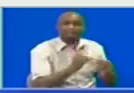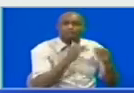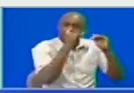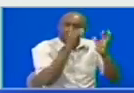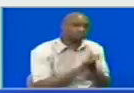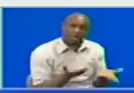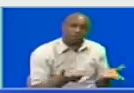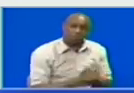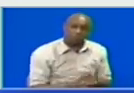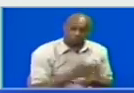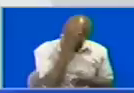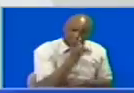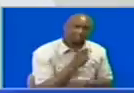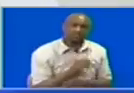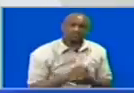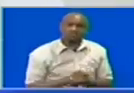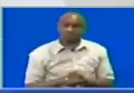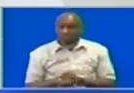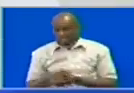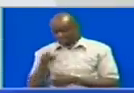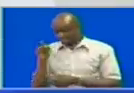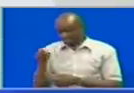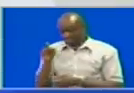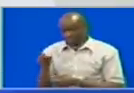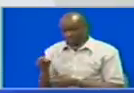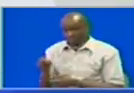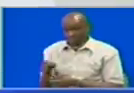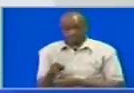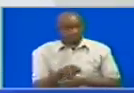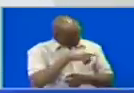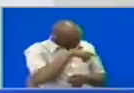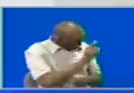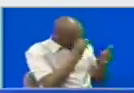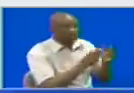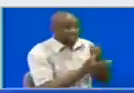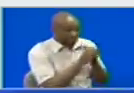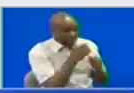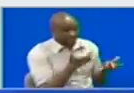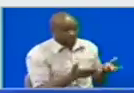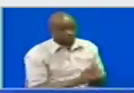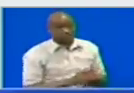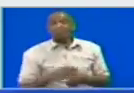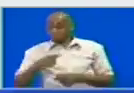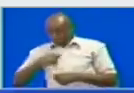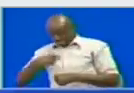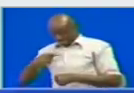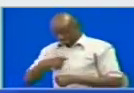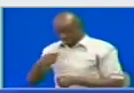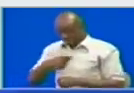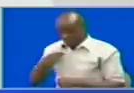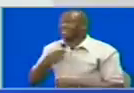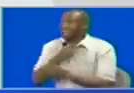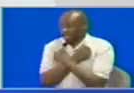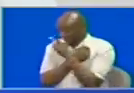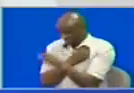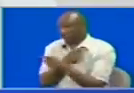kupanda? Hapo. Ama wewe unafanya hivyo kwa sababu mwenyewe ni kocha? Mimi upendelea